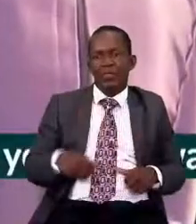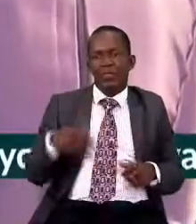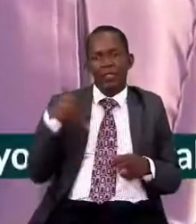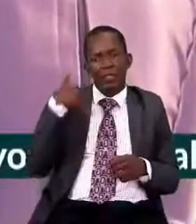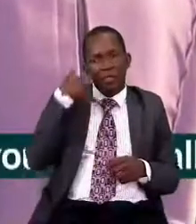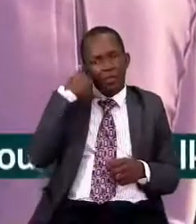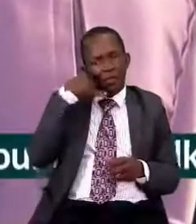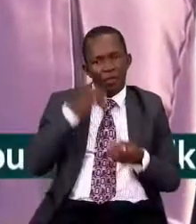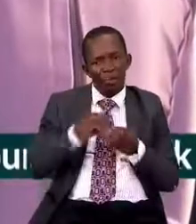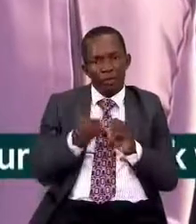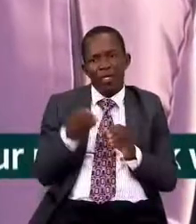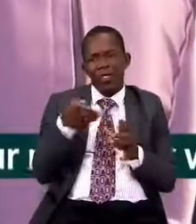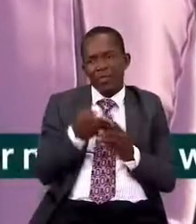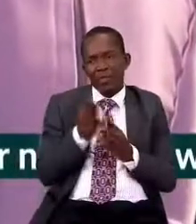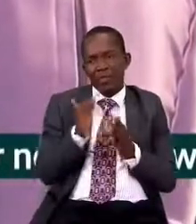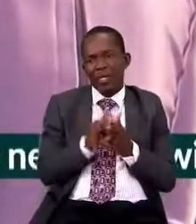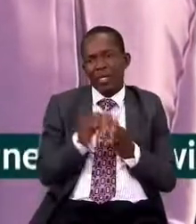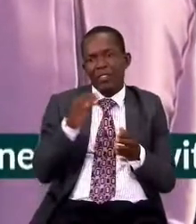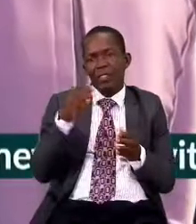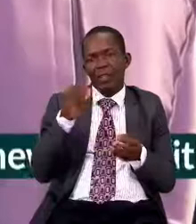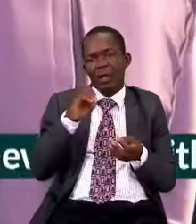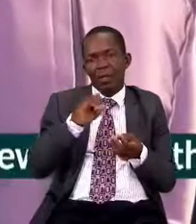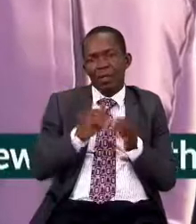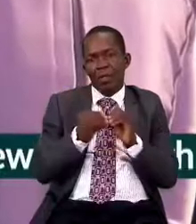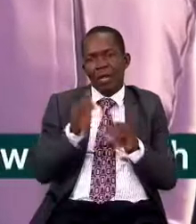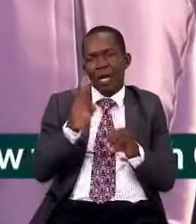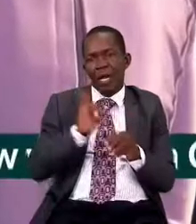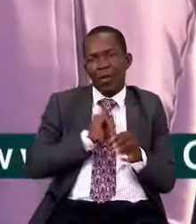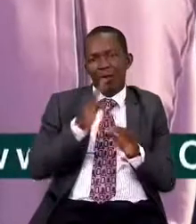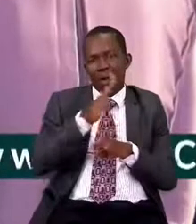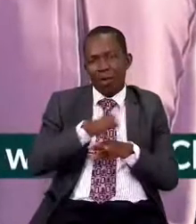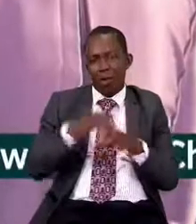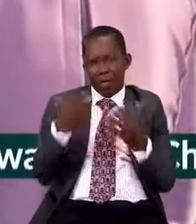lien et remplis